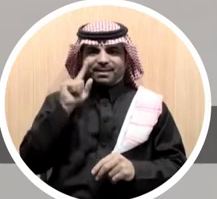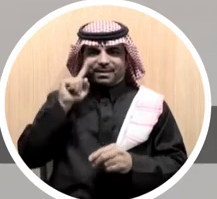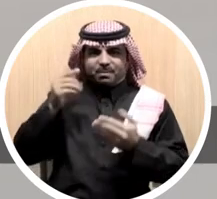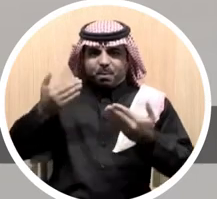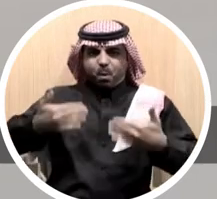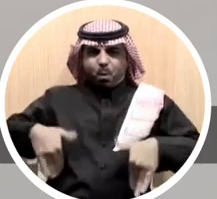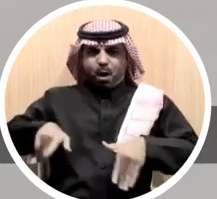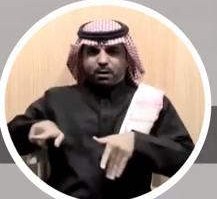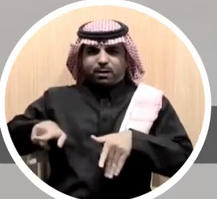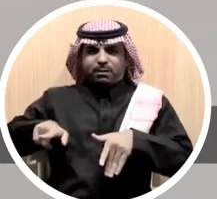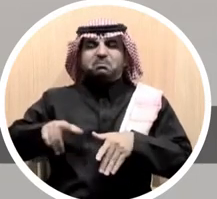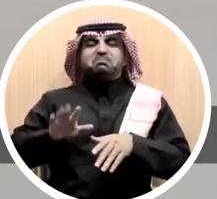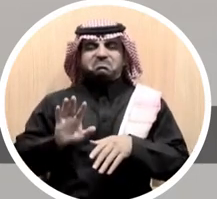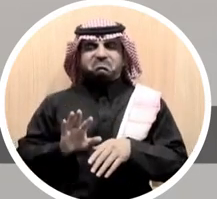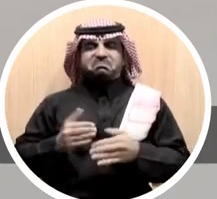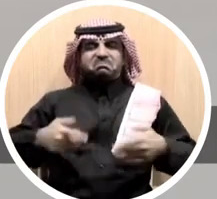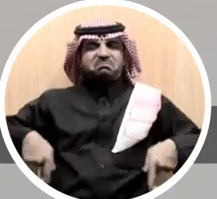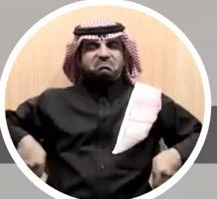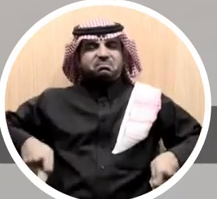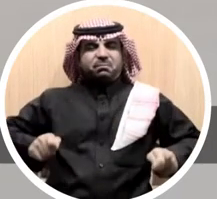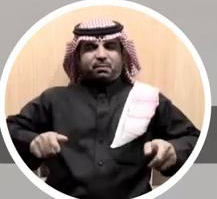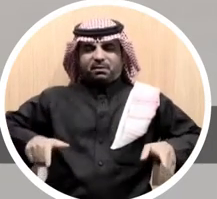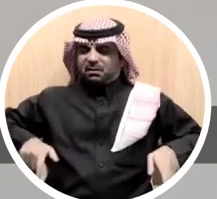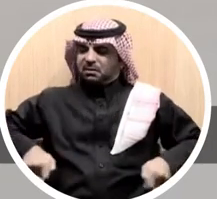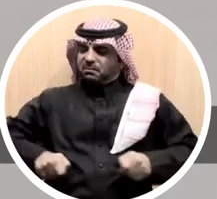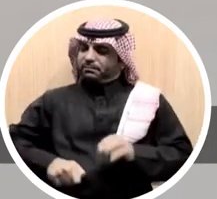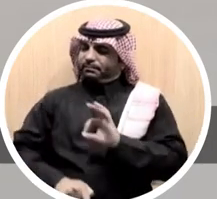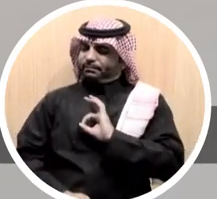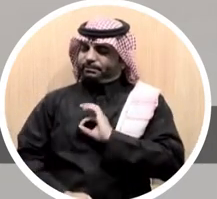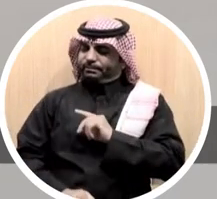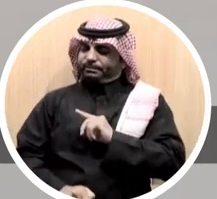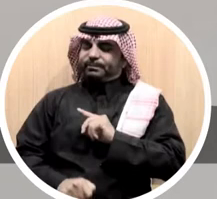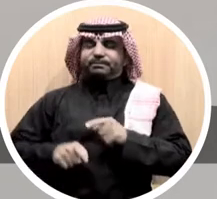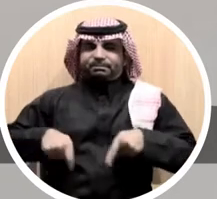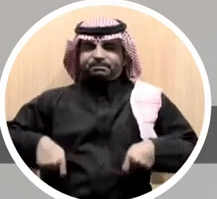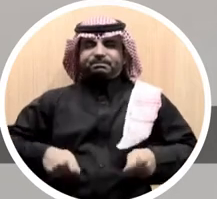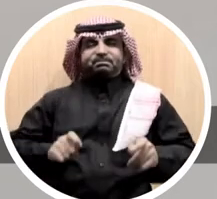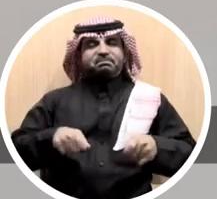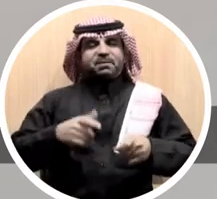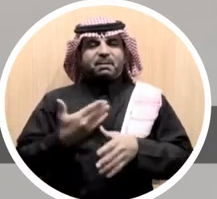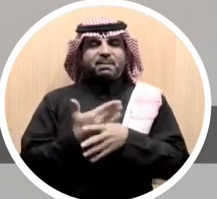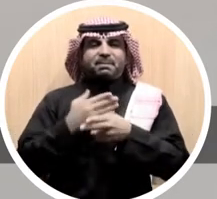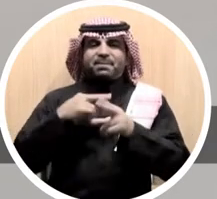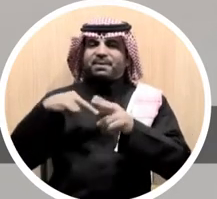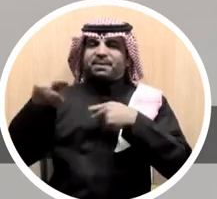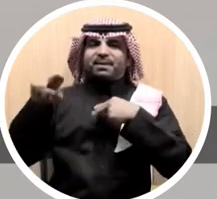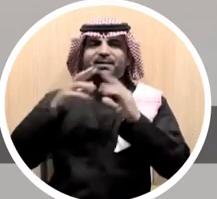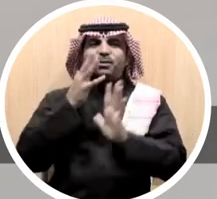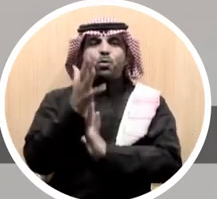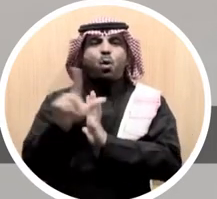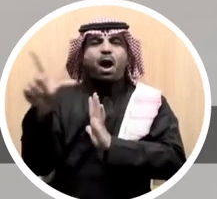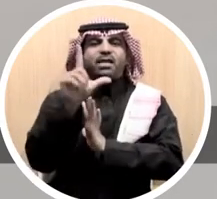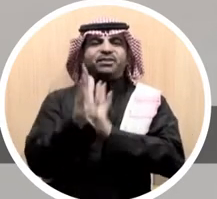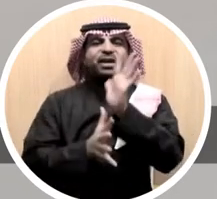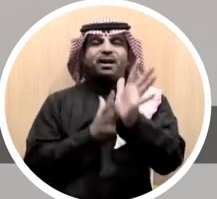بإعاقة، حيث أنه مقعد على كرسي متحرك ويتواصل مع الآخرين باستخدام لغة الإشارة. بالنسبة للعديد